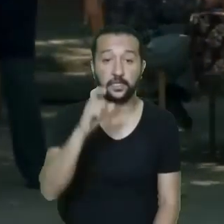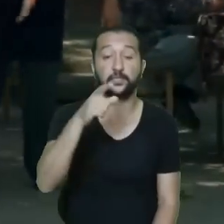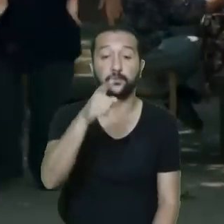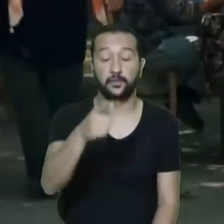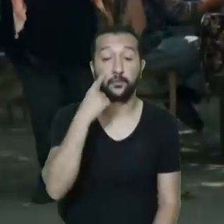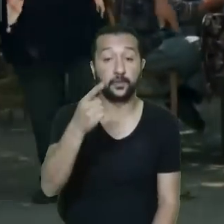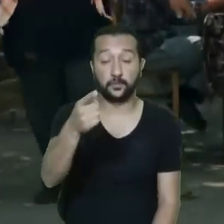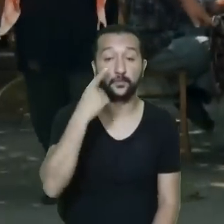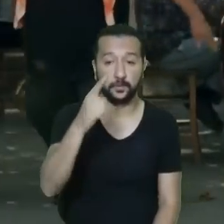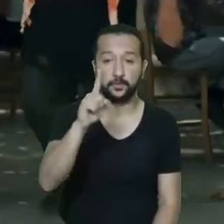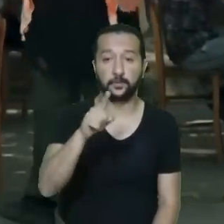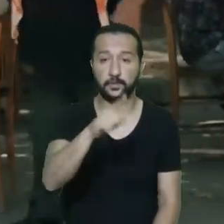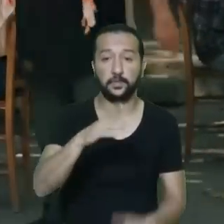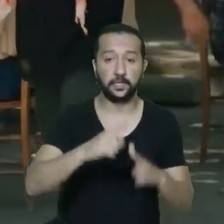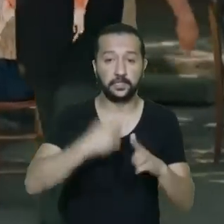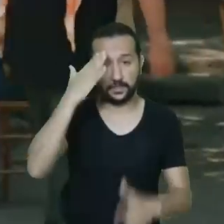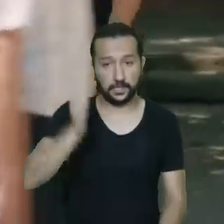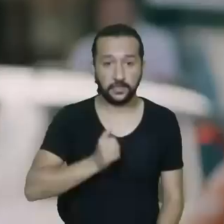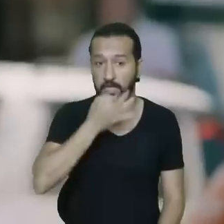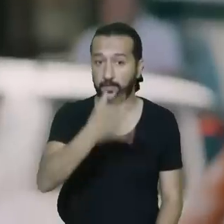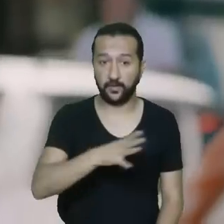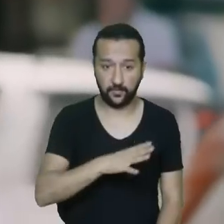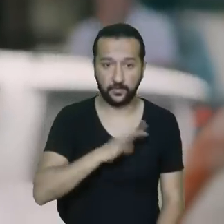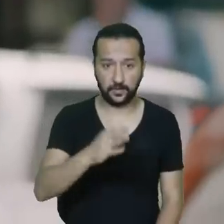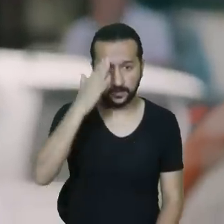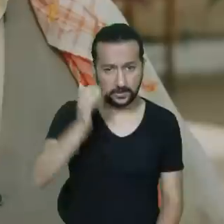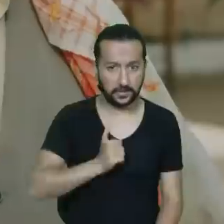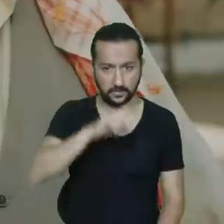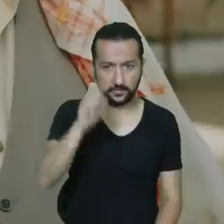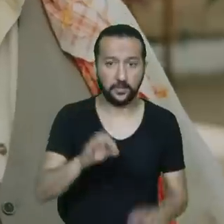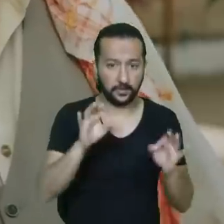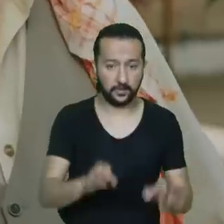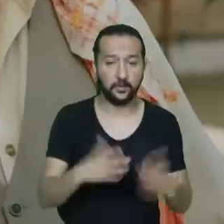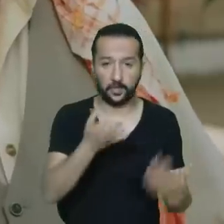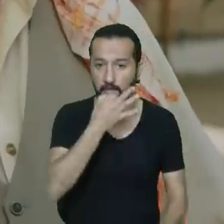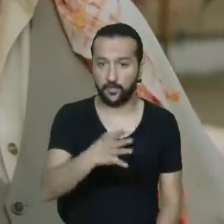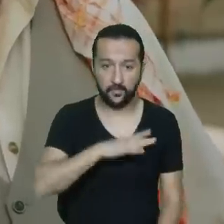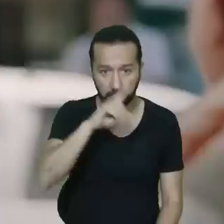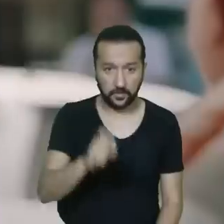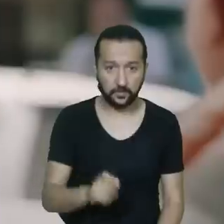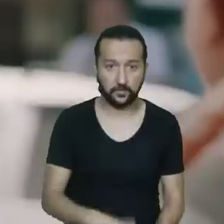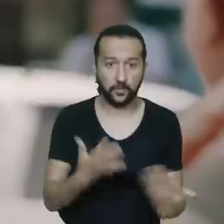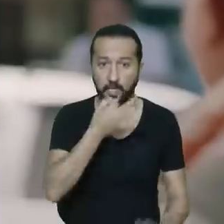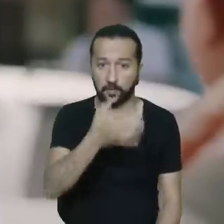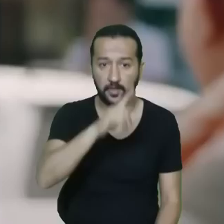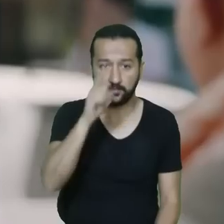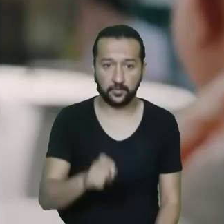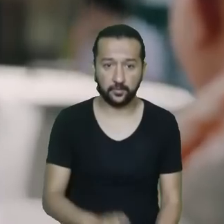Cemil, beri bak. Jandarmalardan haber var mı? Jandarmalardan mı? He. Haber var mı? Haber